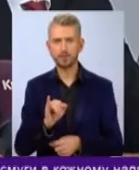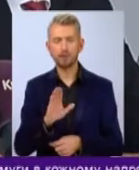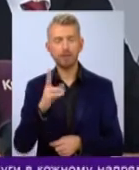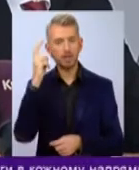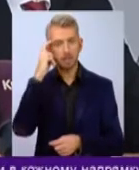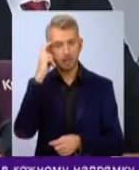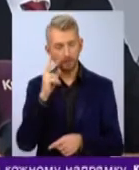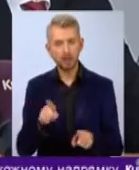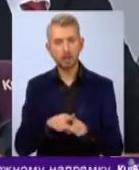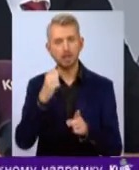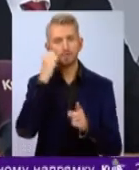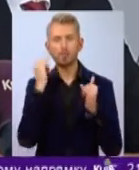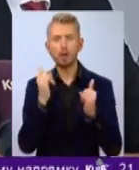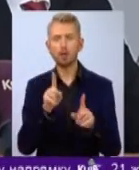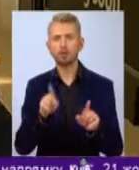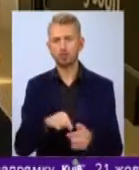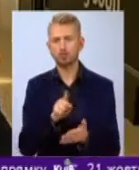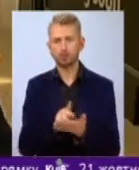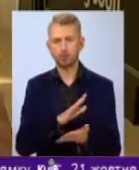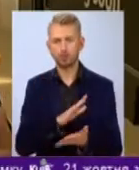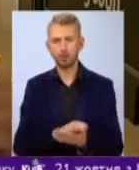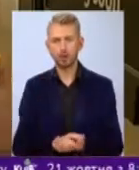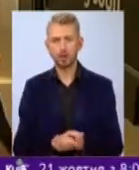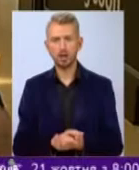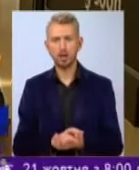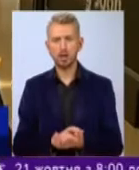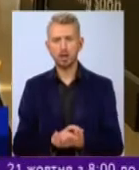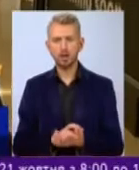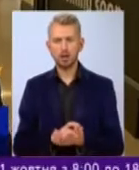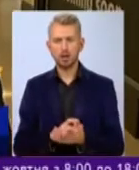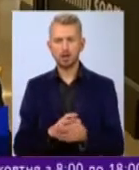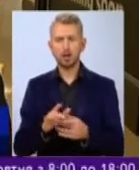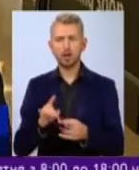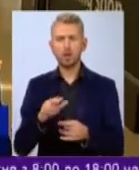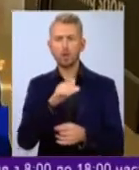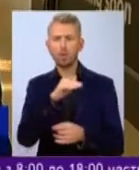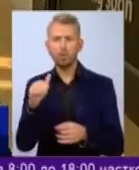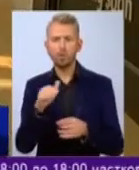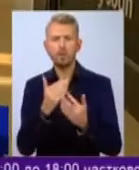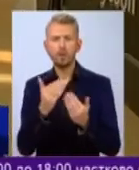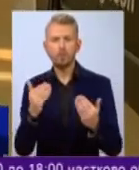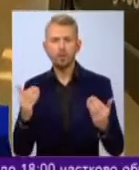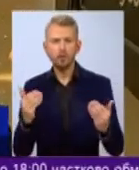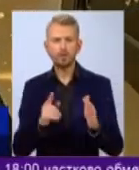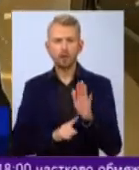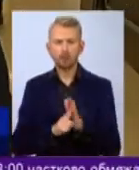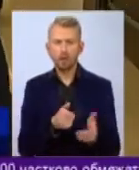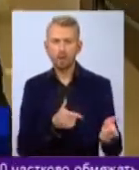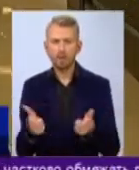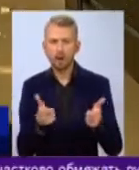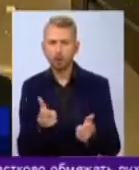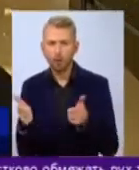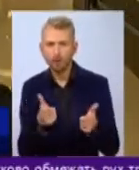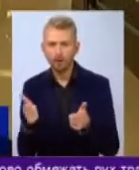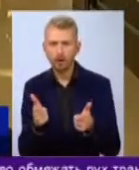Києві такий меморіал повинен також бути. Мирового рівня музею спочатку підготовка йде. Йде